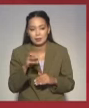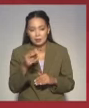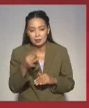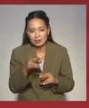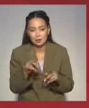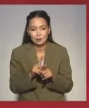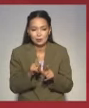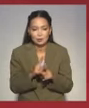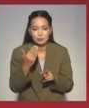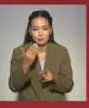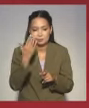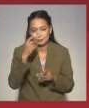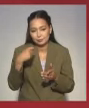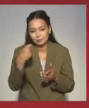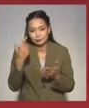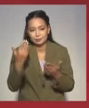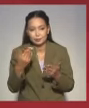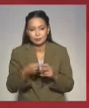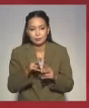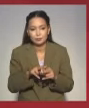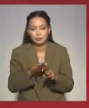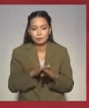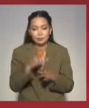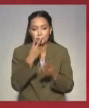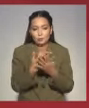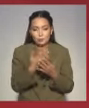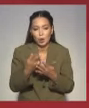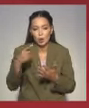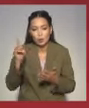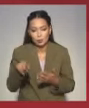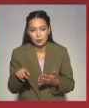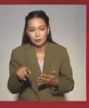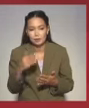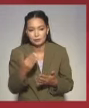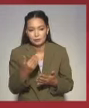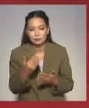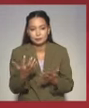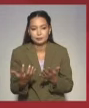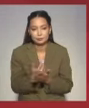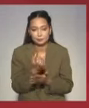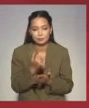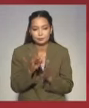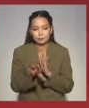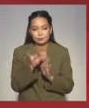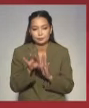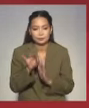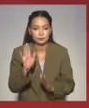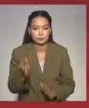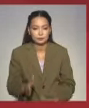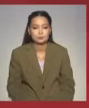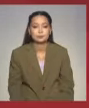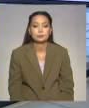өскен деңгейін көрсетеді. Яғни біз бұны бөлек номинация ретінде анимациялық фильмдерді қарайтын боламыз биылдан бастап.